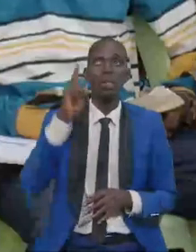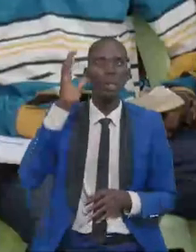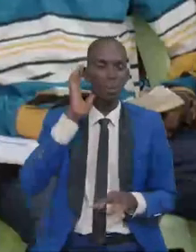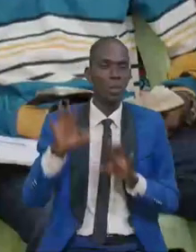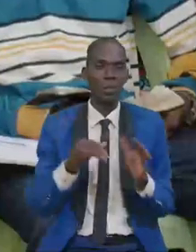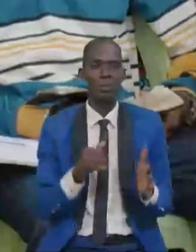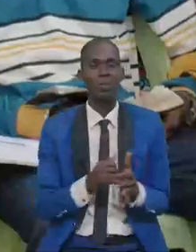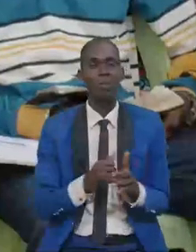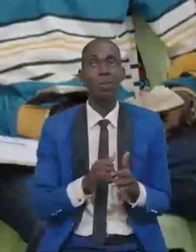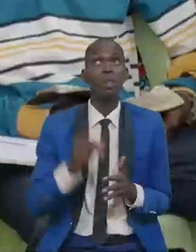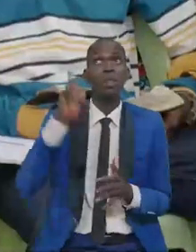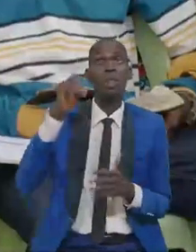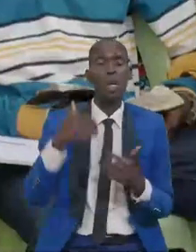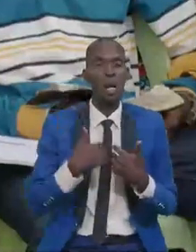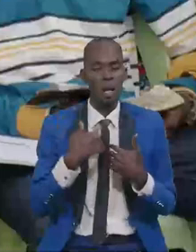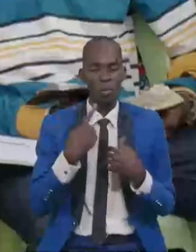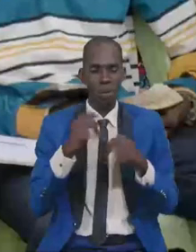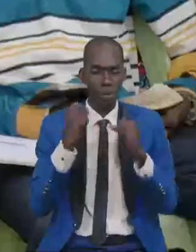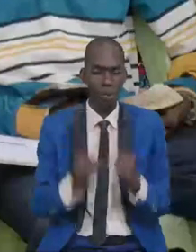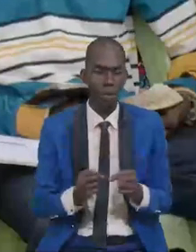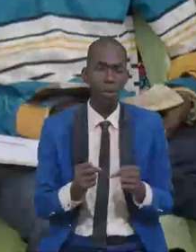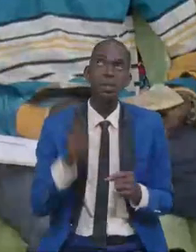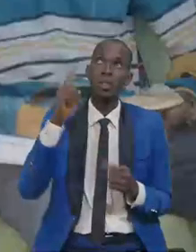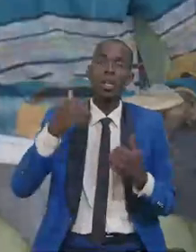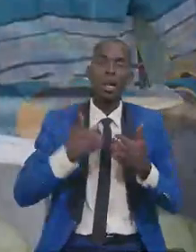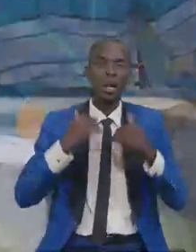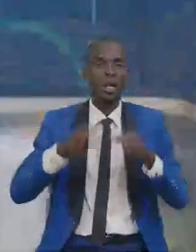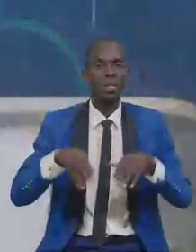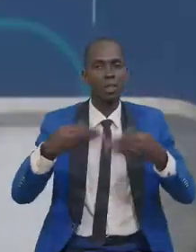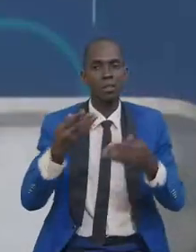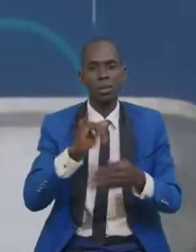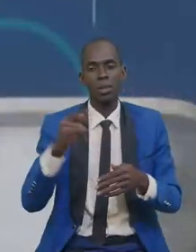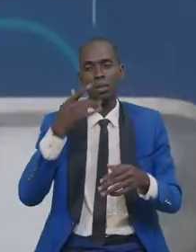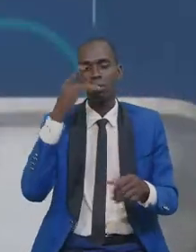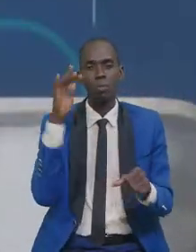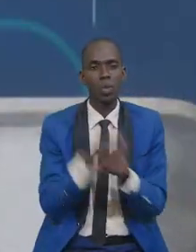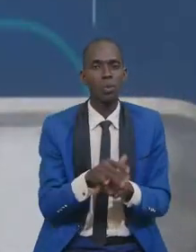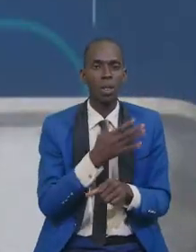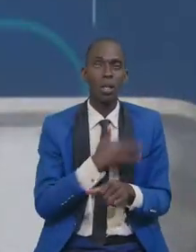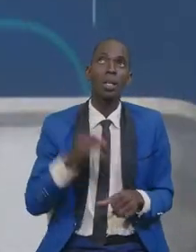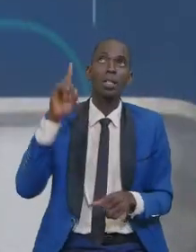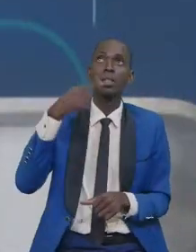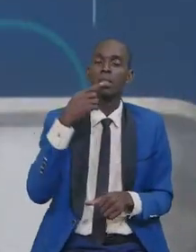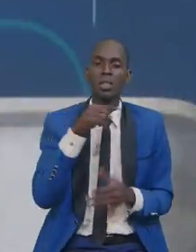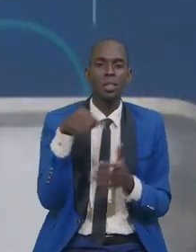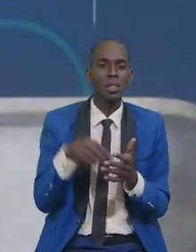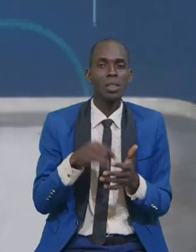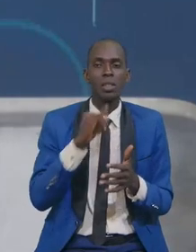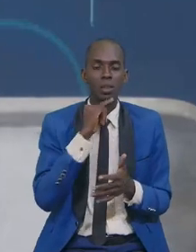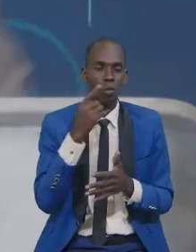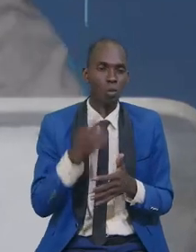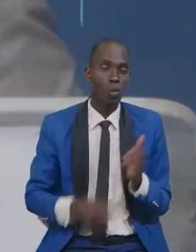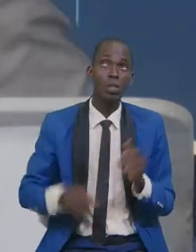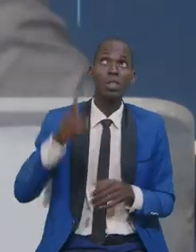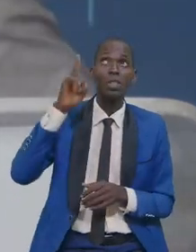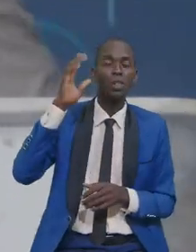Il le fera. Il a la puissance. Il a fait la promesse. Et il a dit que